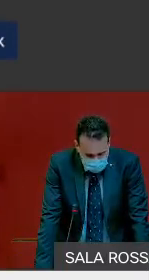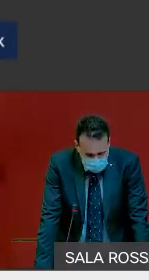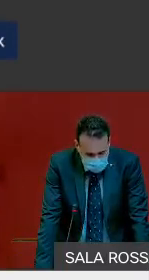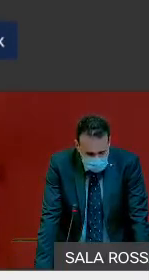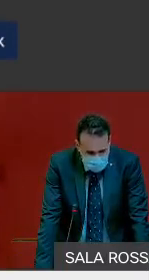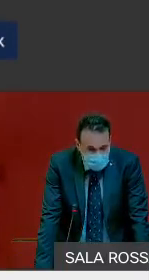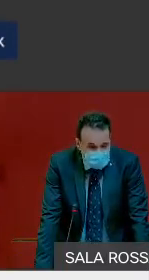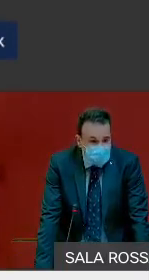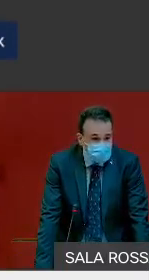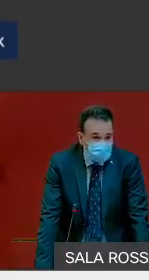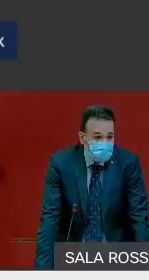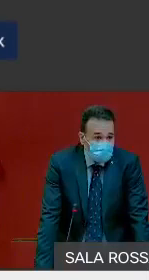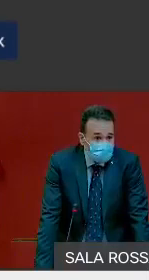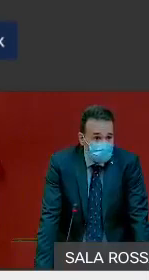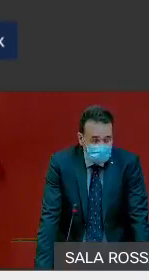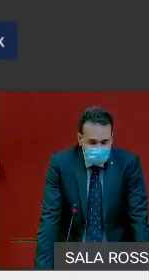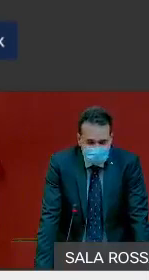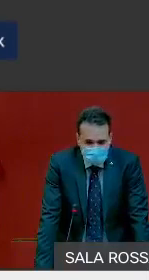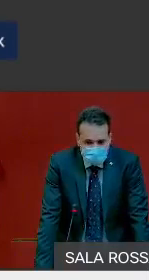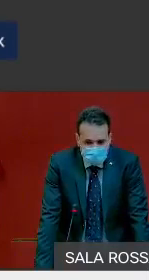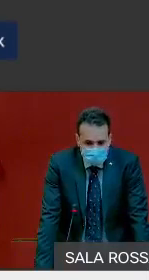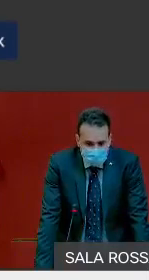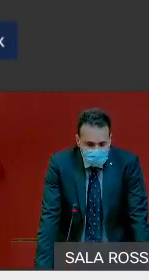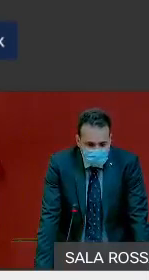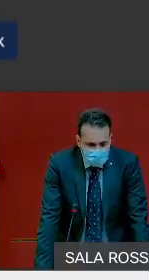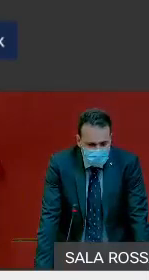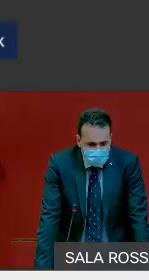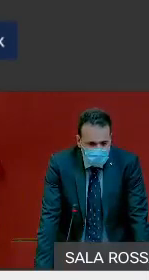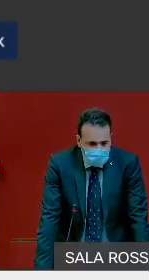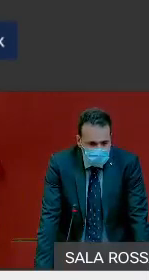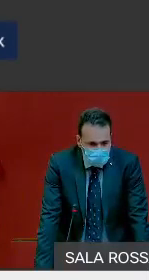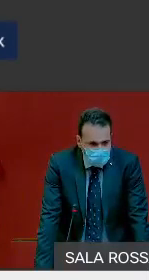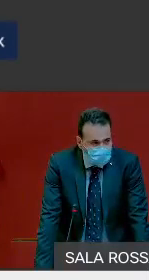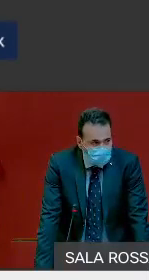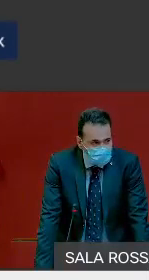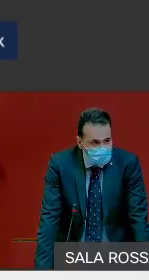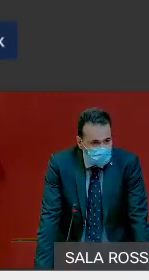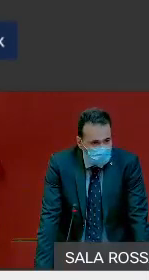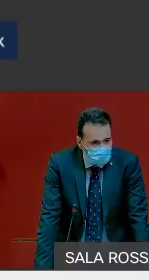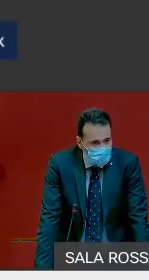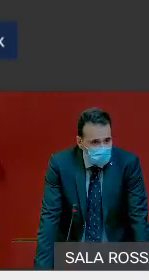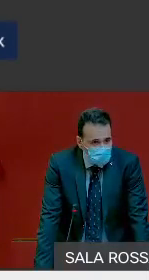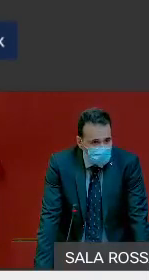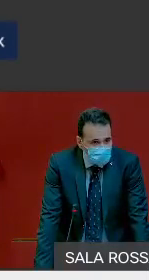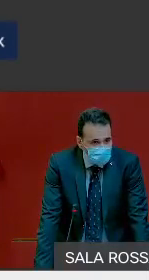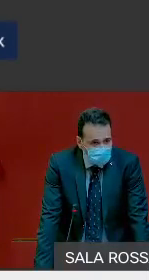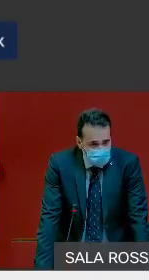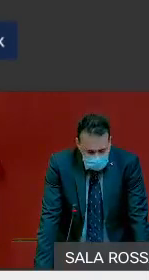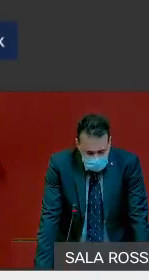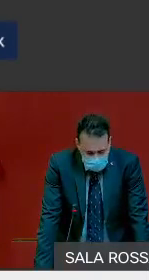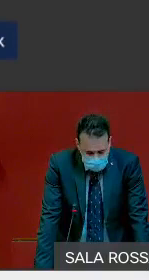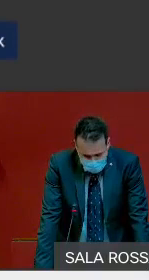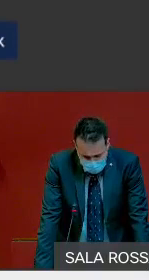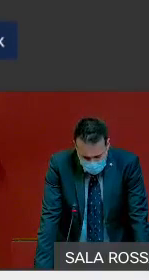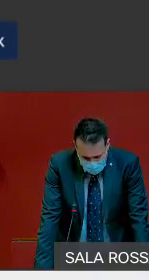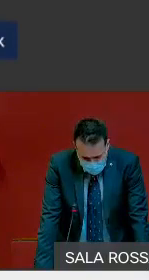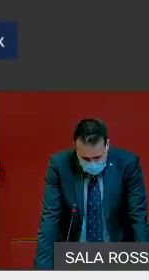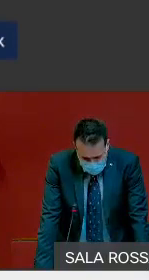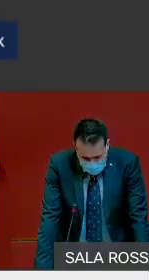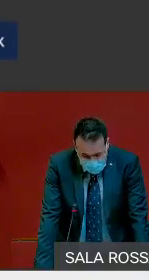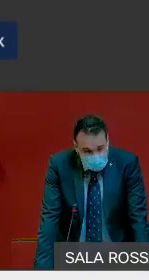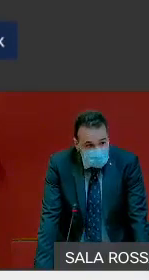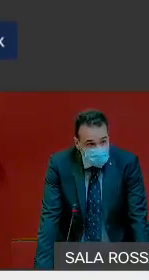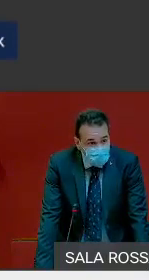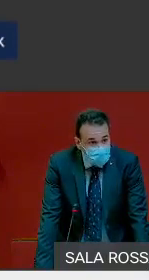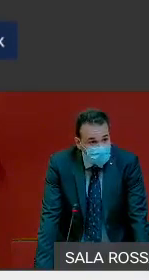questo senso senza ovviamente da ad andare a togliere già il quello che lario porta produce per